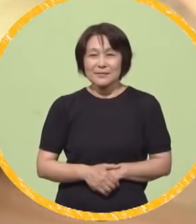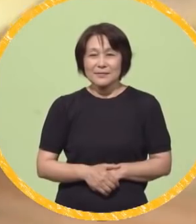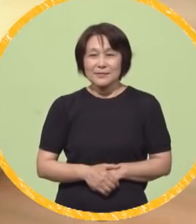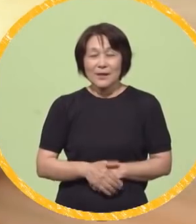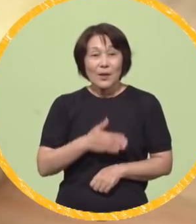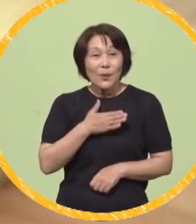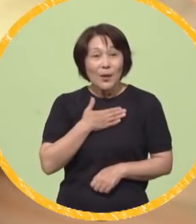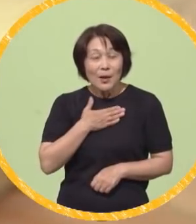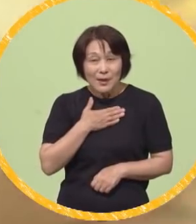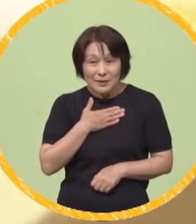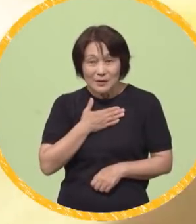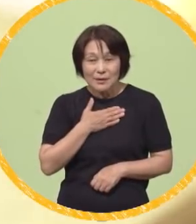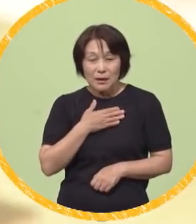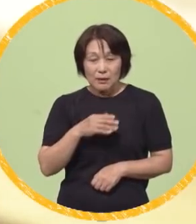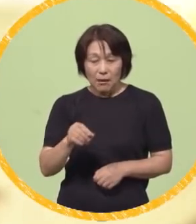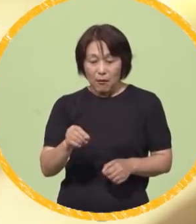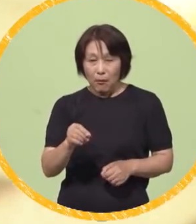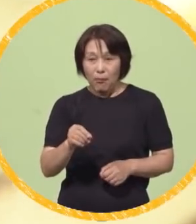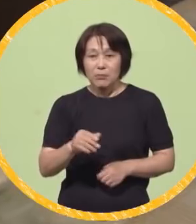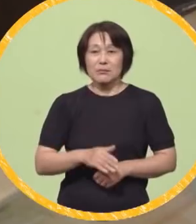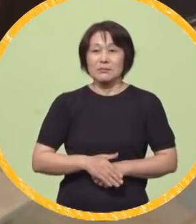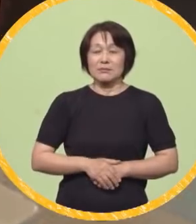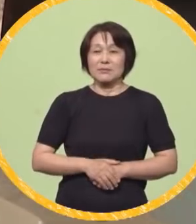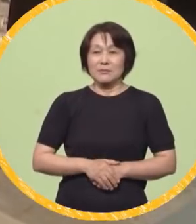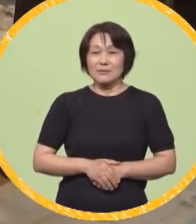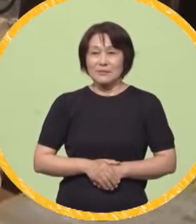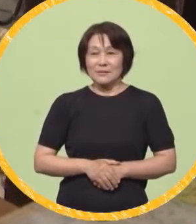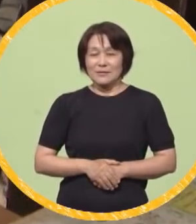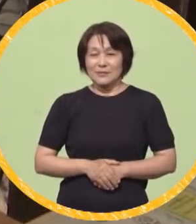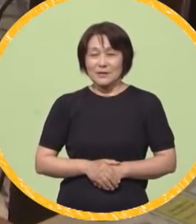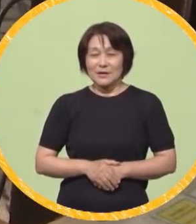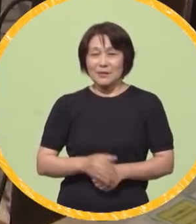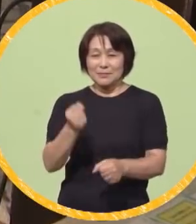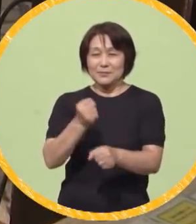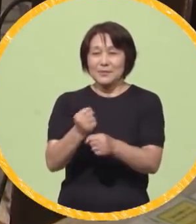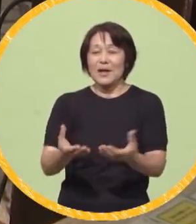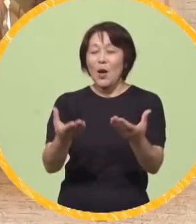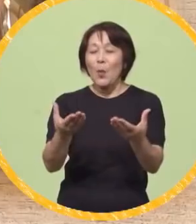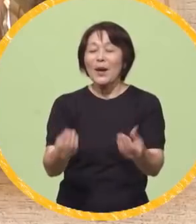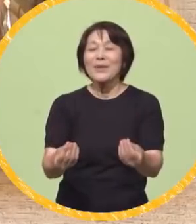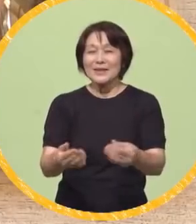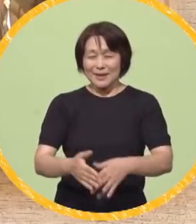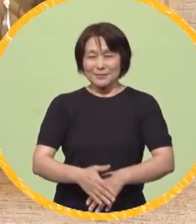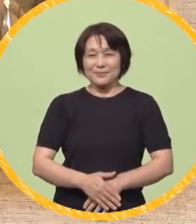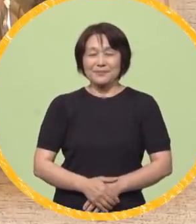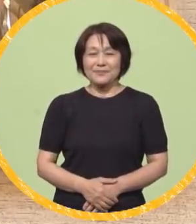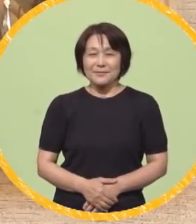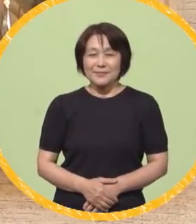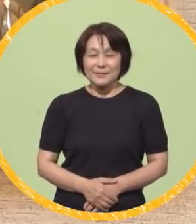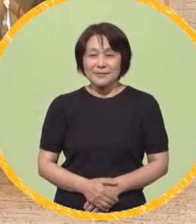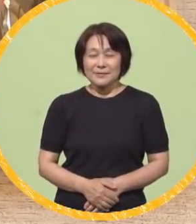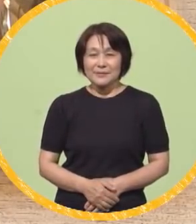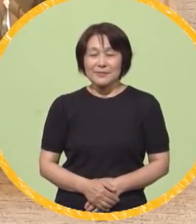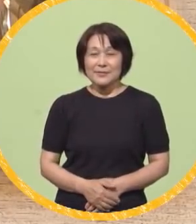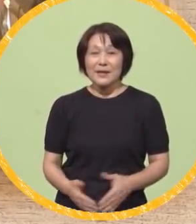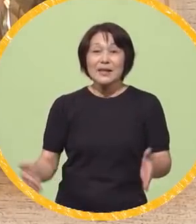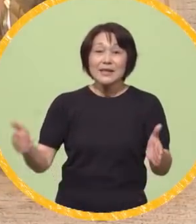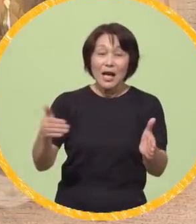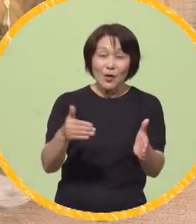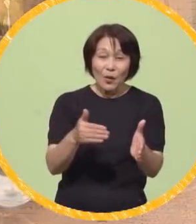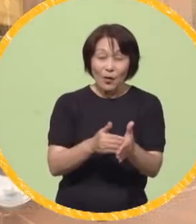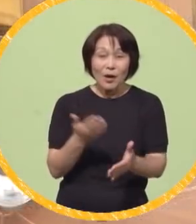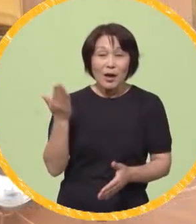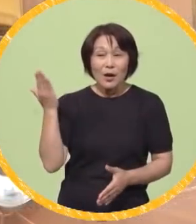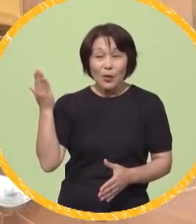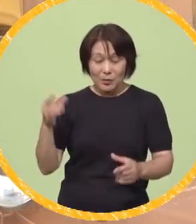わかります、めっちゃ手触れてる。塚田さん、 はい、 できました。 さあそして最後に、うん、こうい